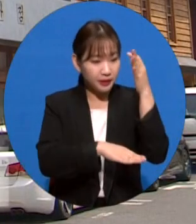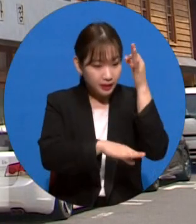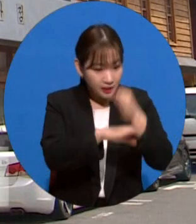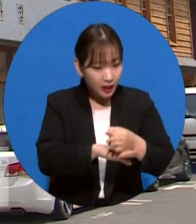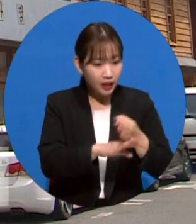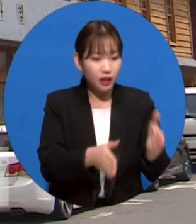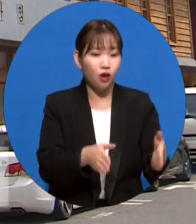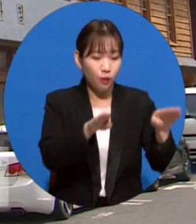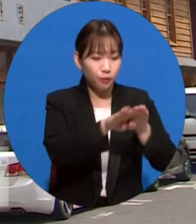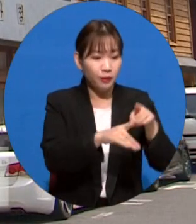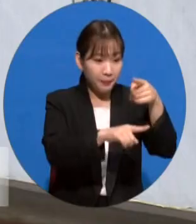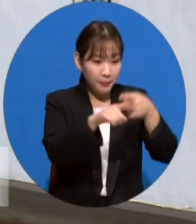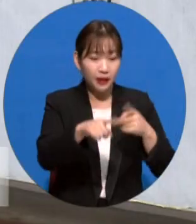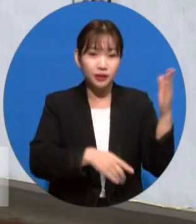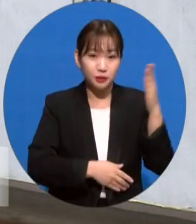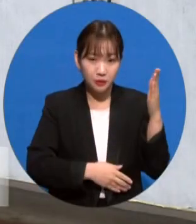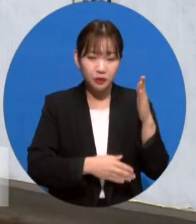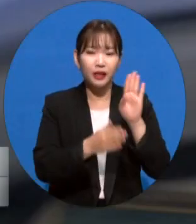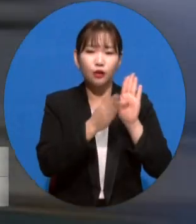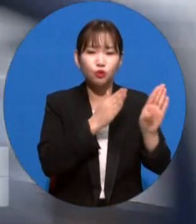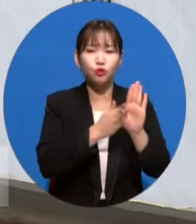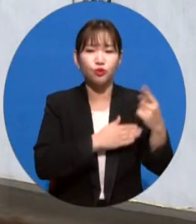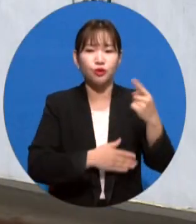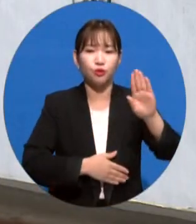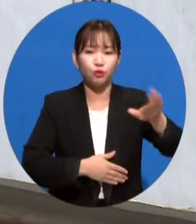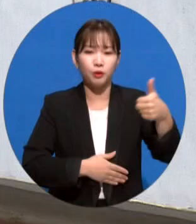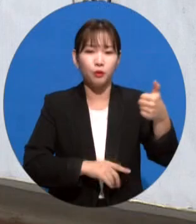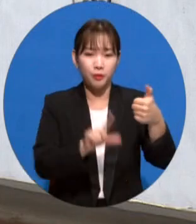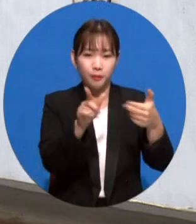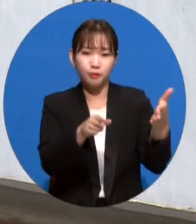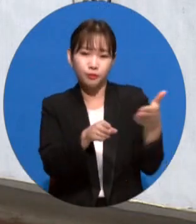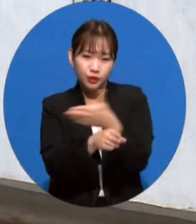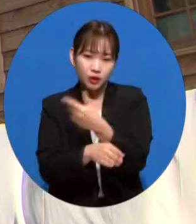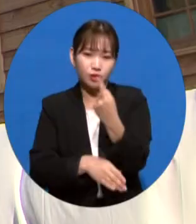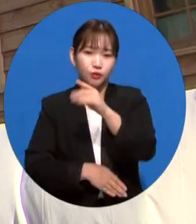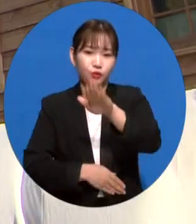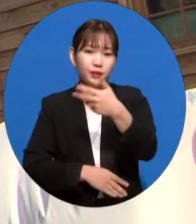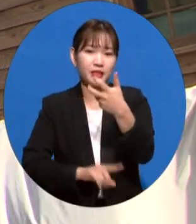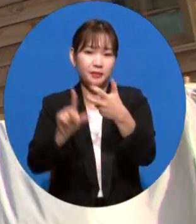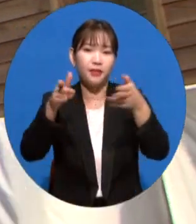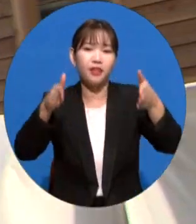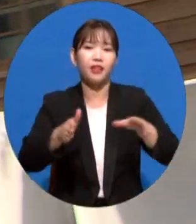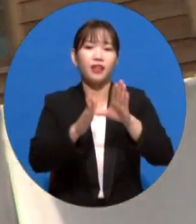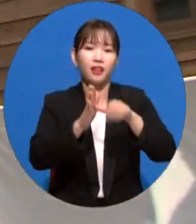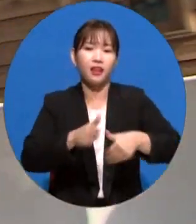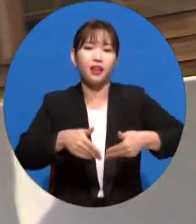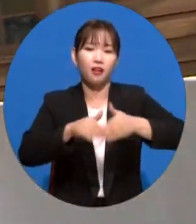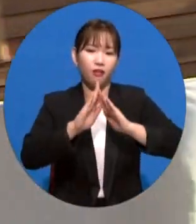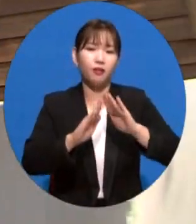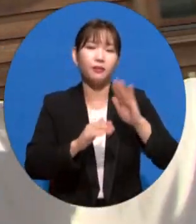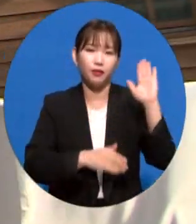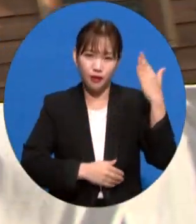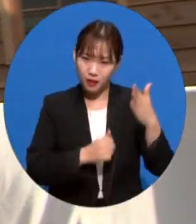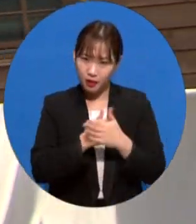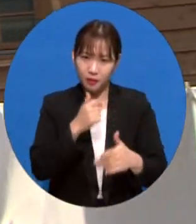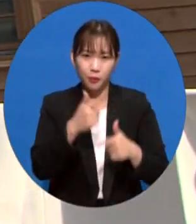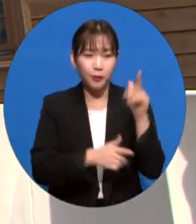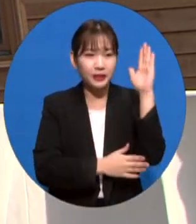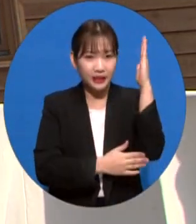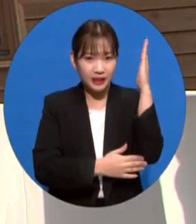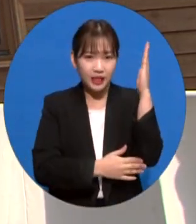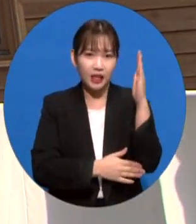매입한 건물 절반가량이 1950년대에서 1970년대 사이 건립된 것이어서